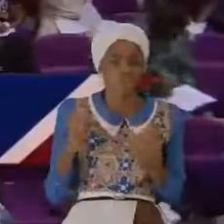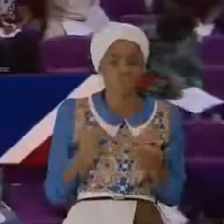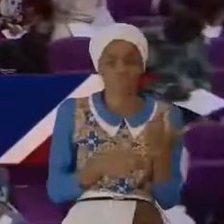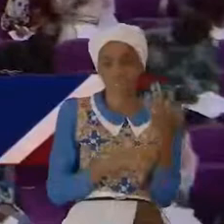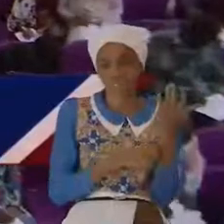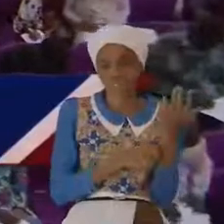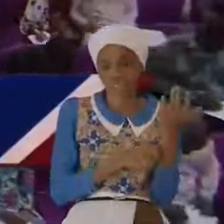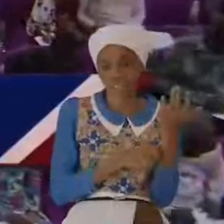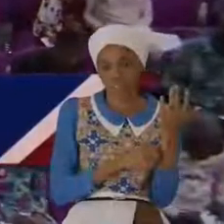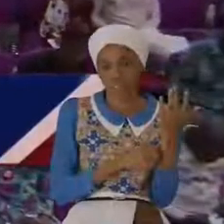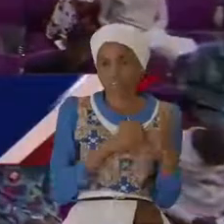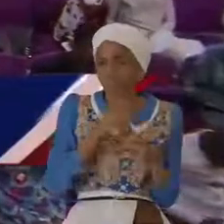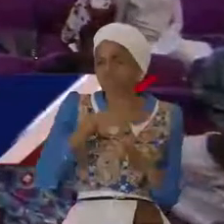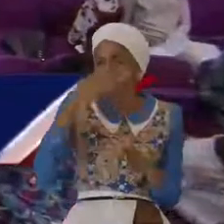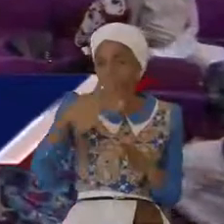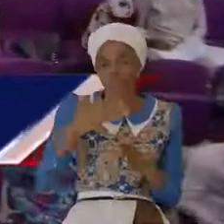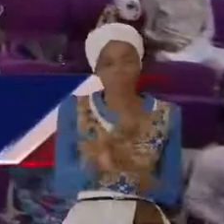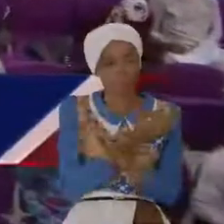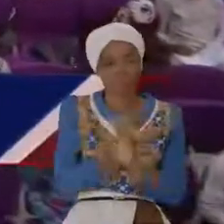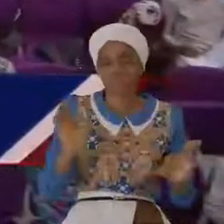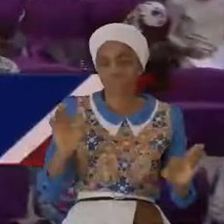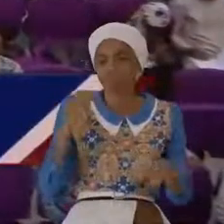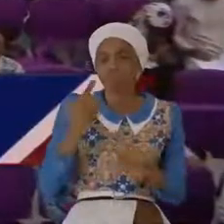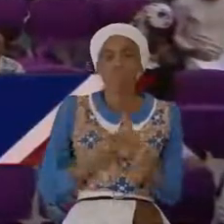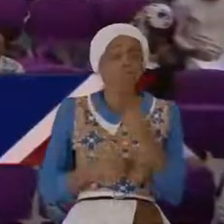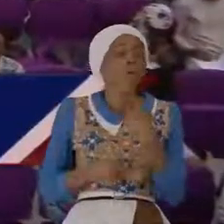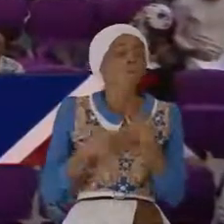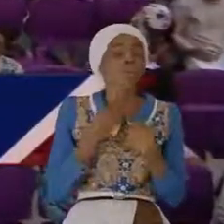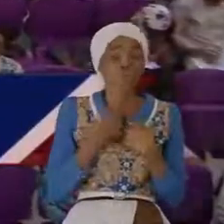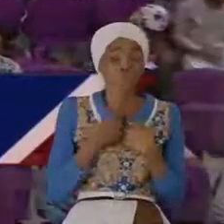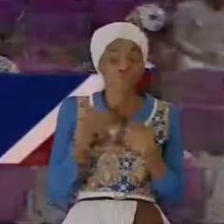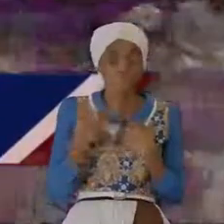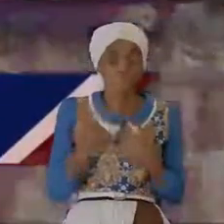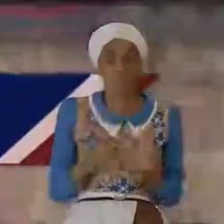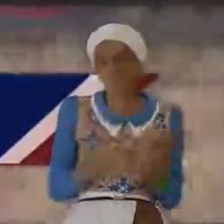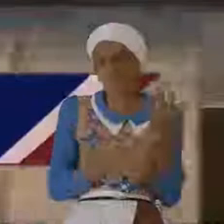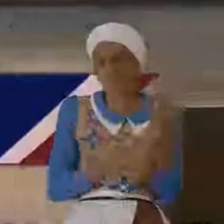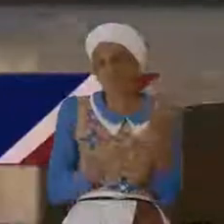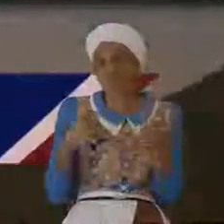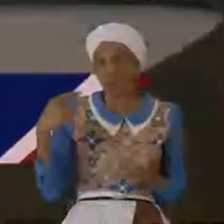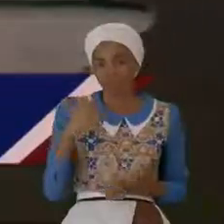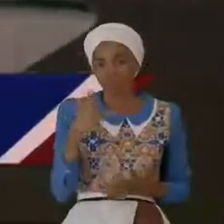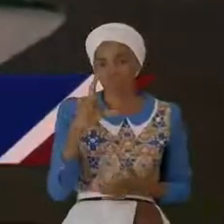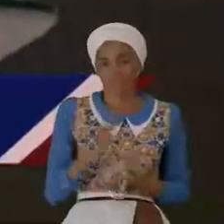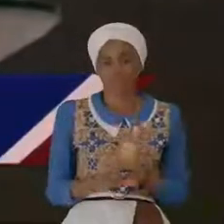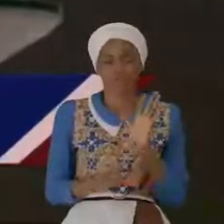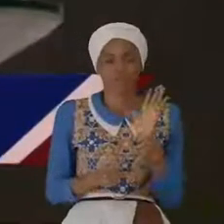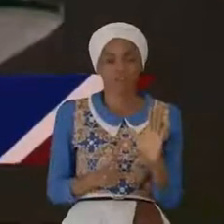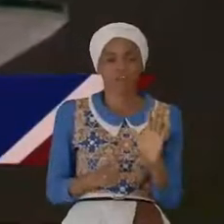chair. L'affranchissement total de la convoitise de la chair. Galates chapitre